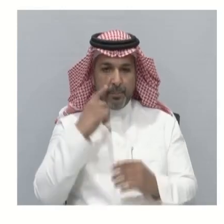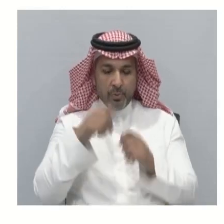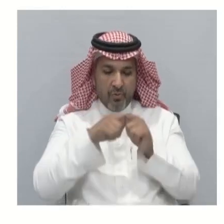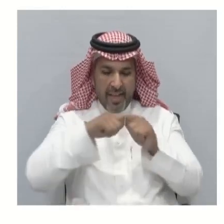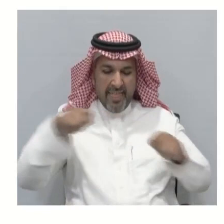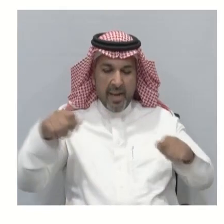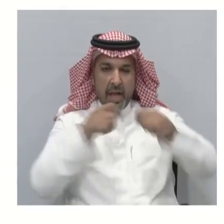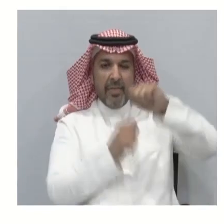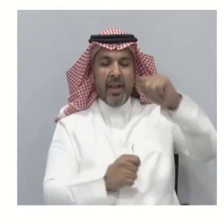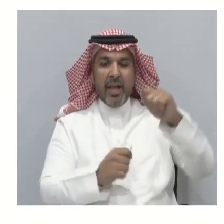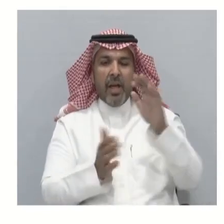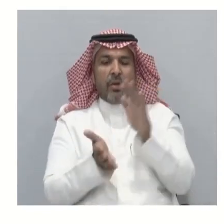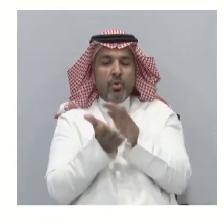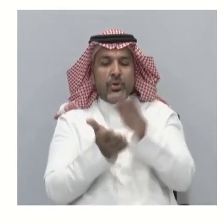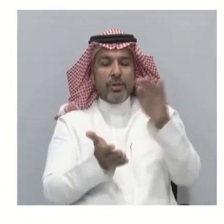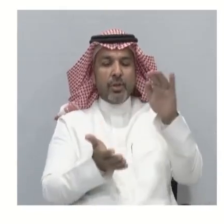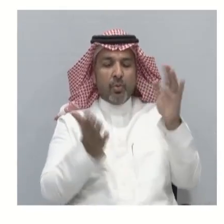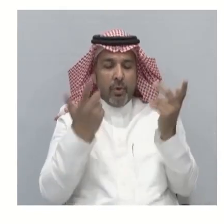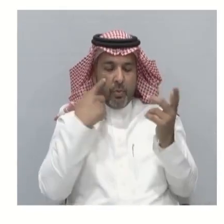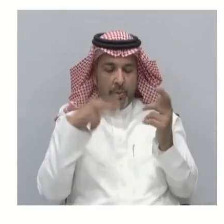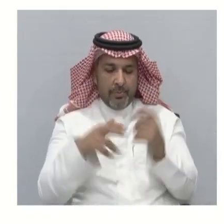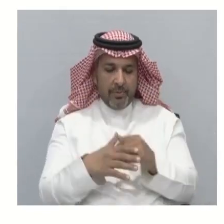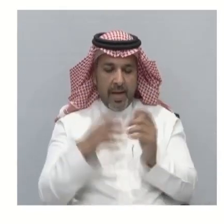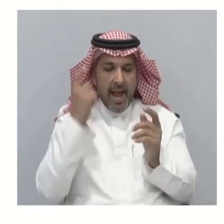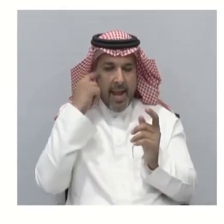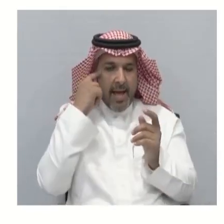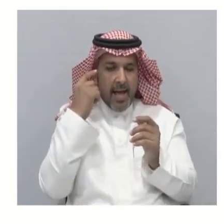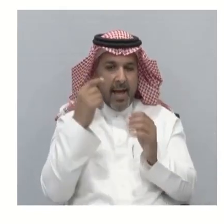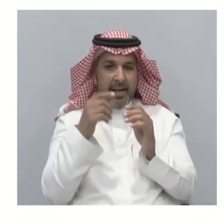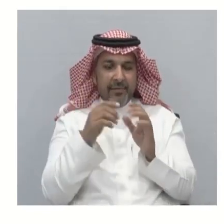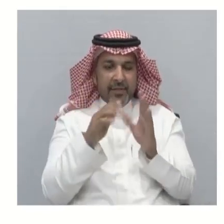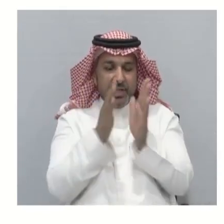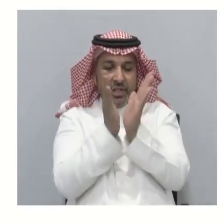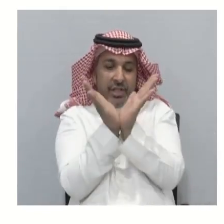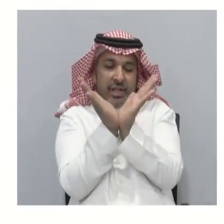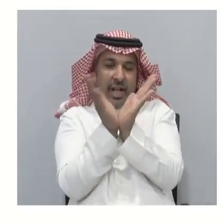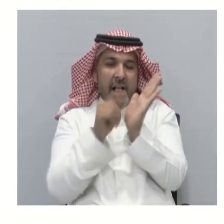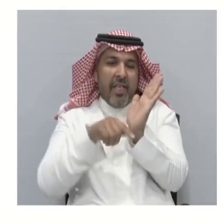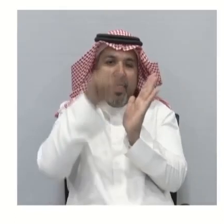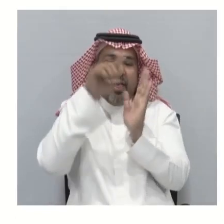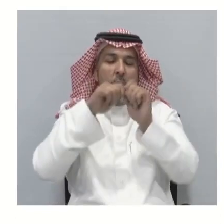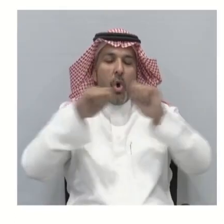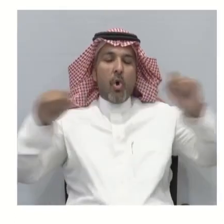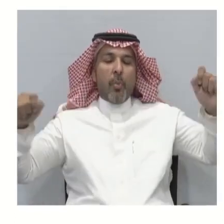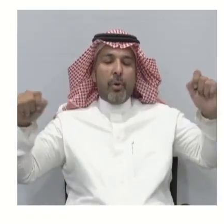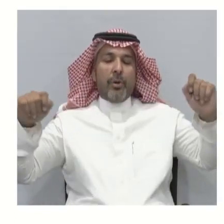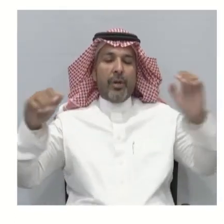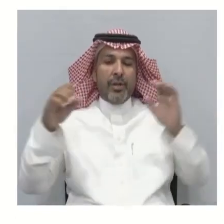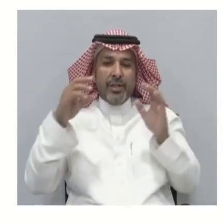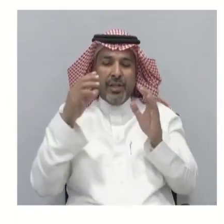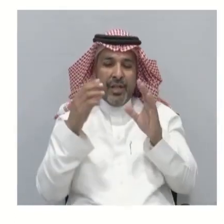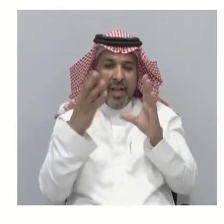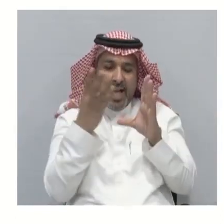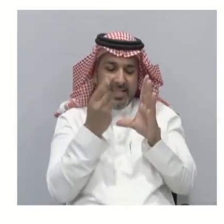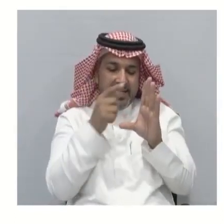للاضلاع تعالوا نشوف الاضلاع عندي الاضلاع طبعا لابد من مشاهده ايش الزوايا